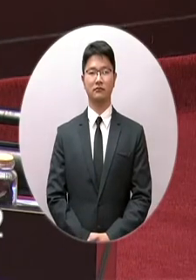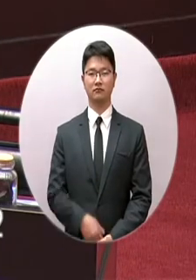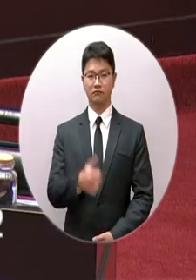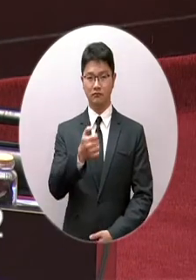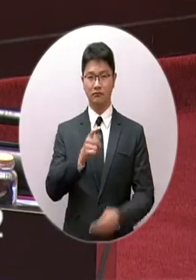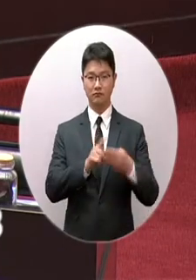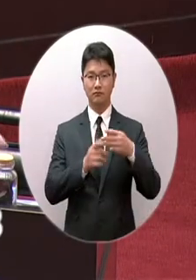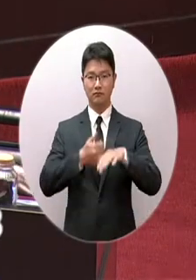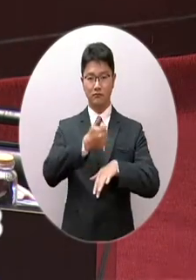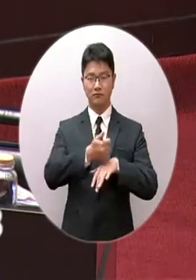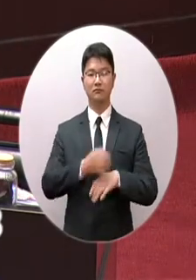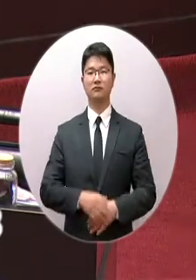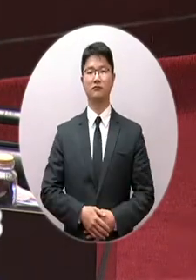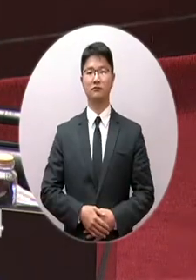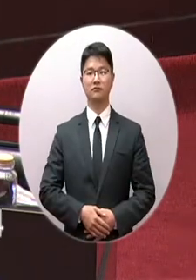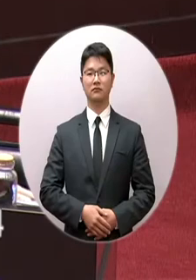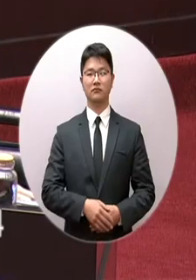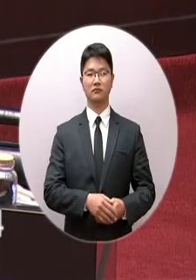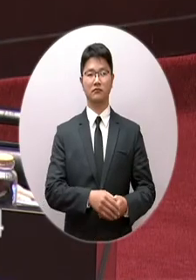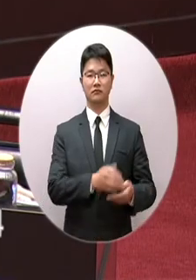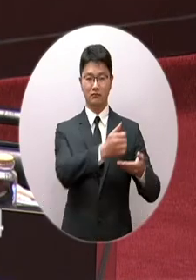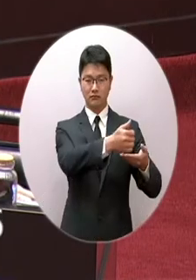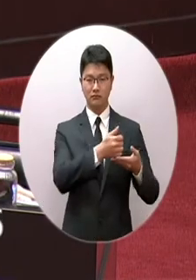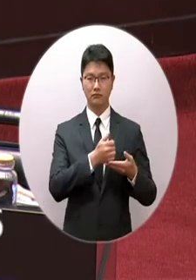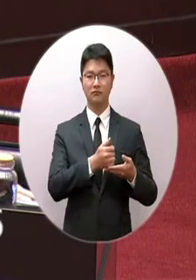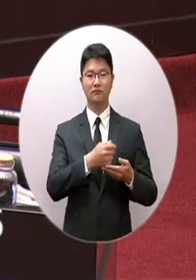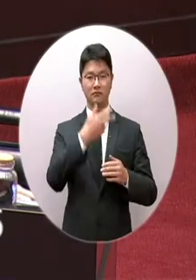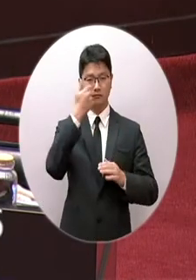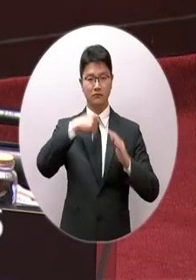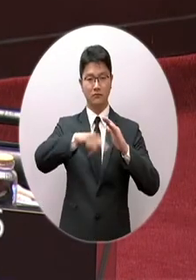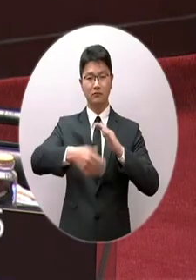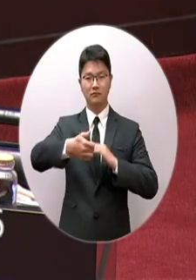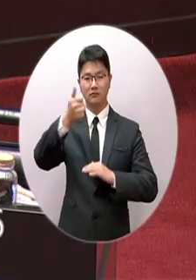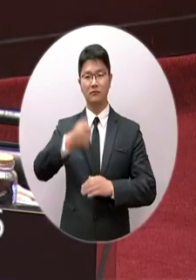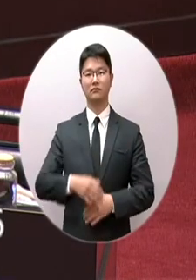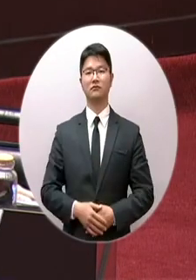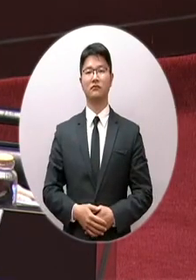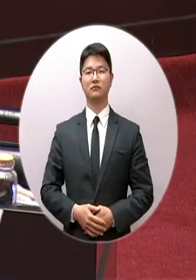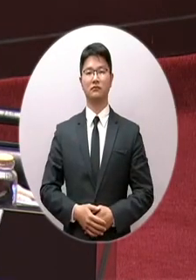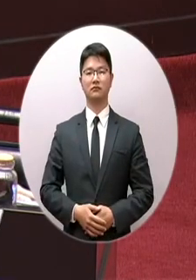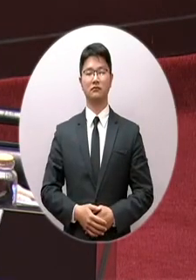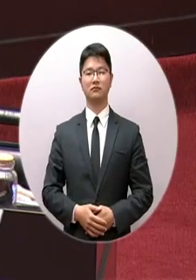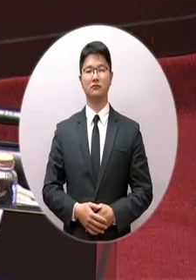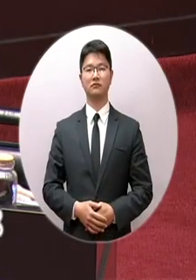谢谢主席，请赖院长。 请赖院长。